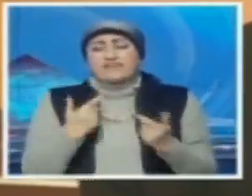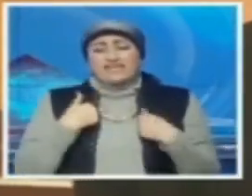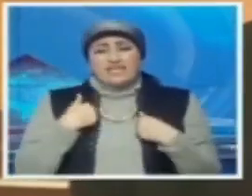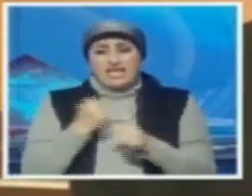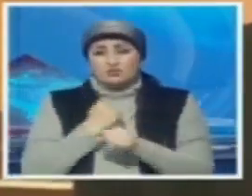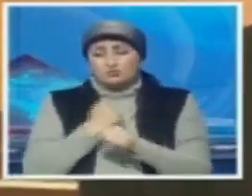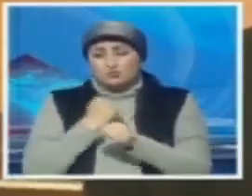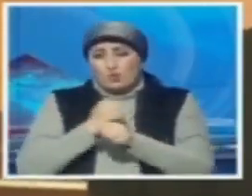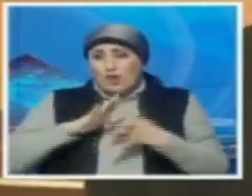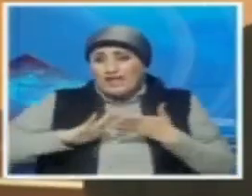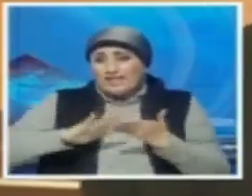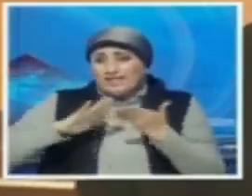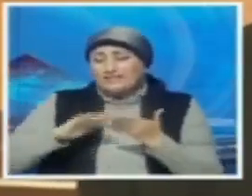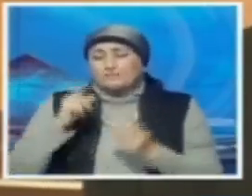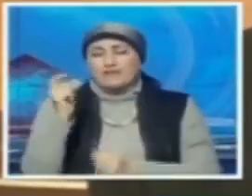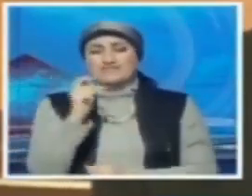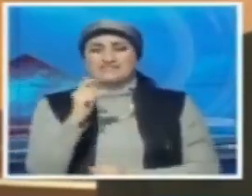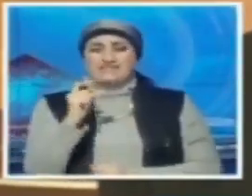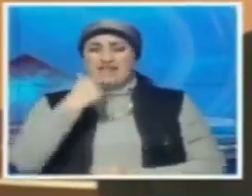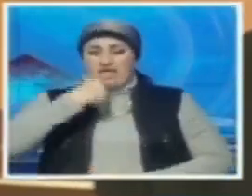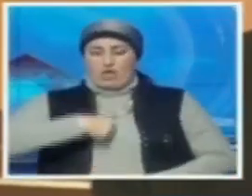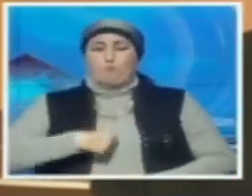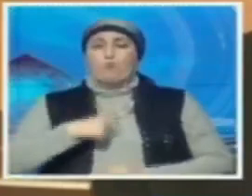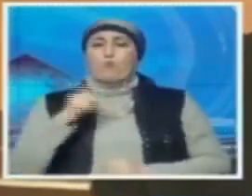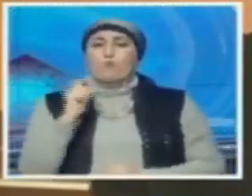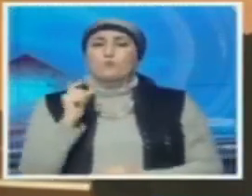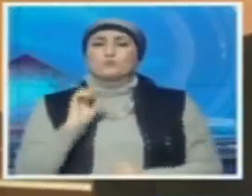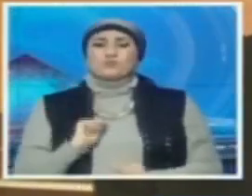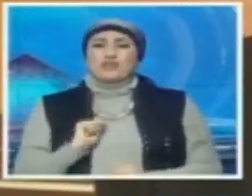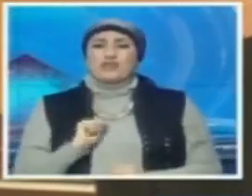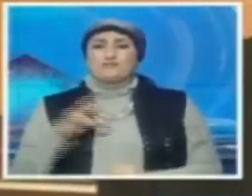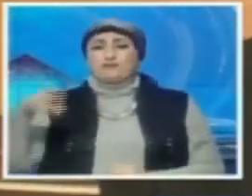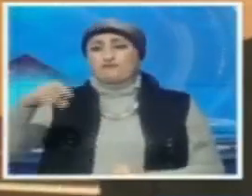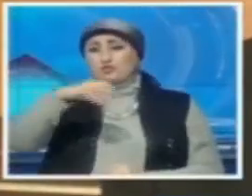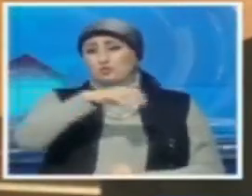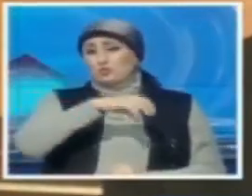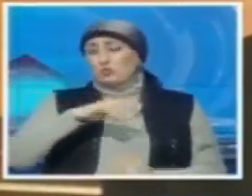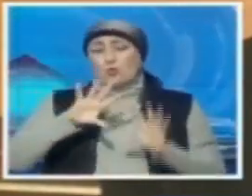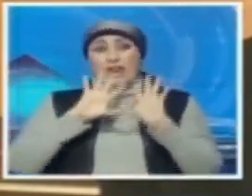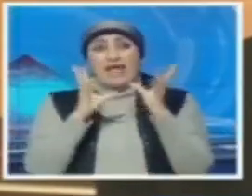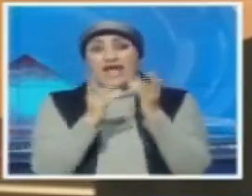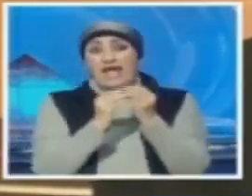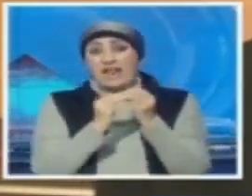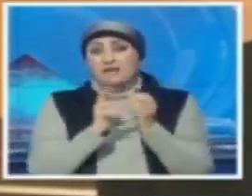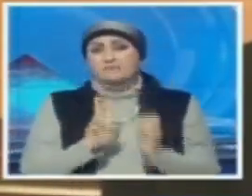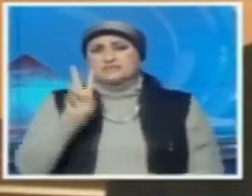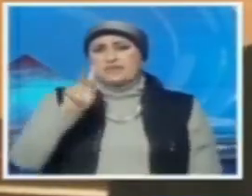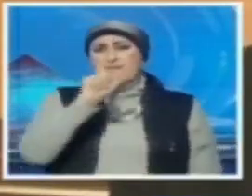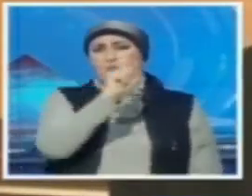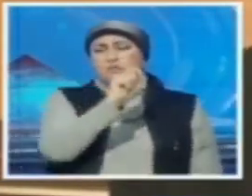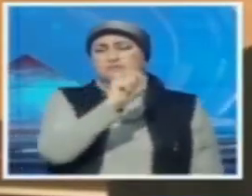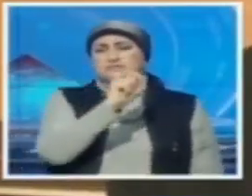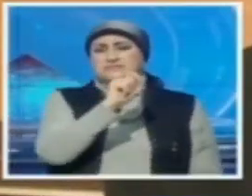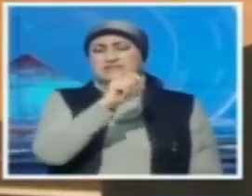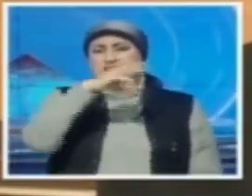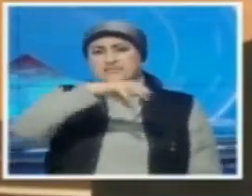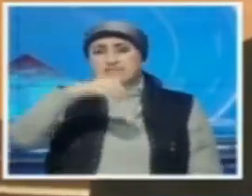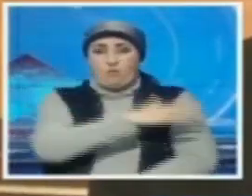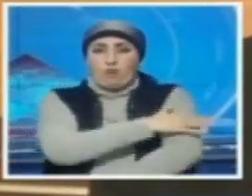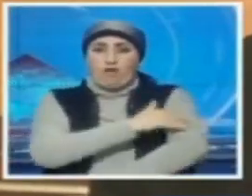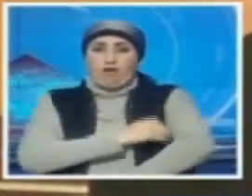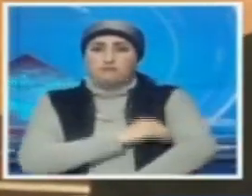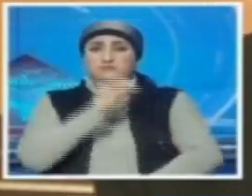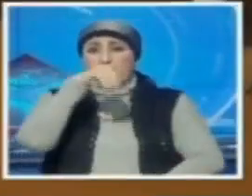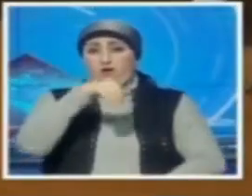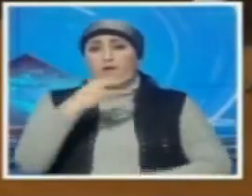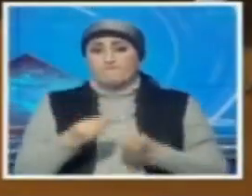خدمة الإسلام والمسلمين في دول العالم كافة، في أكثر من 57 دولة أعضاء في هذه المنظمة